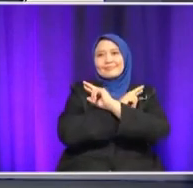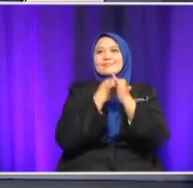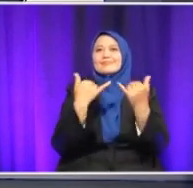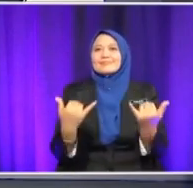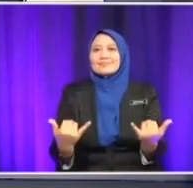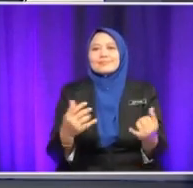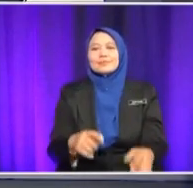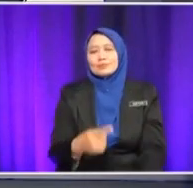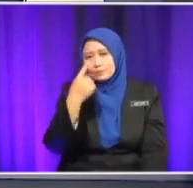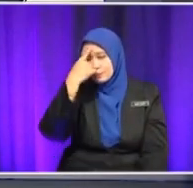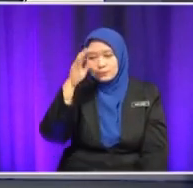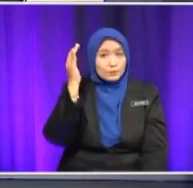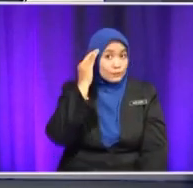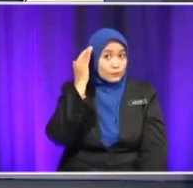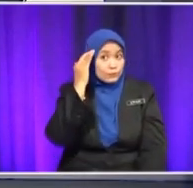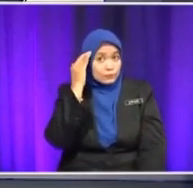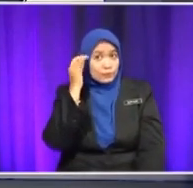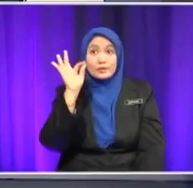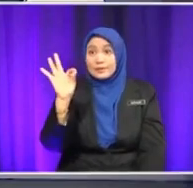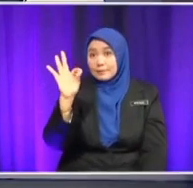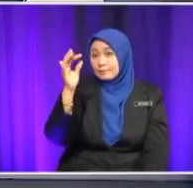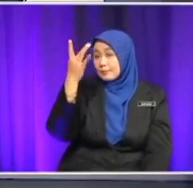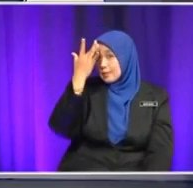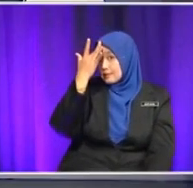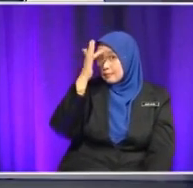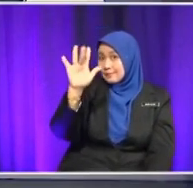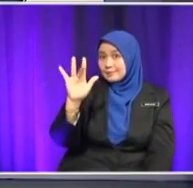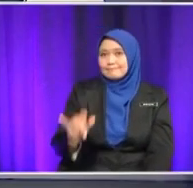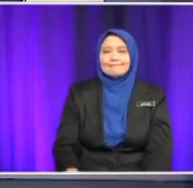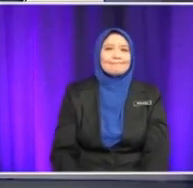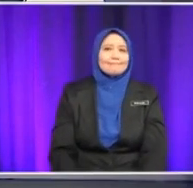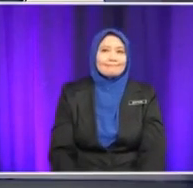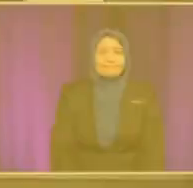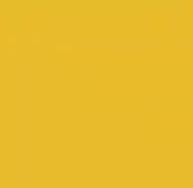tapi jangan kemana-mana kembali selepas ini Didik TV